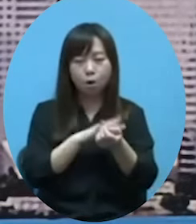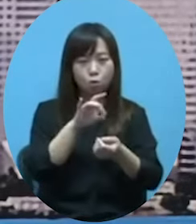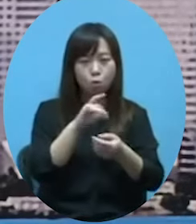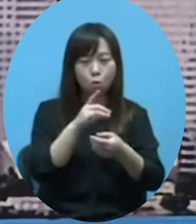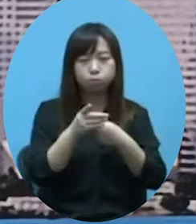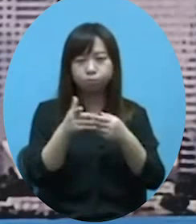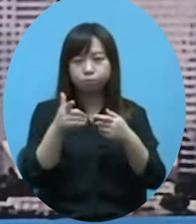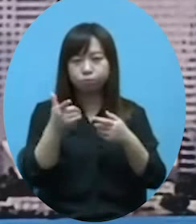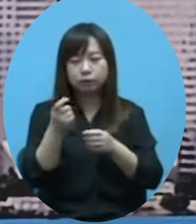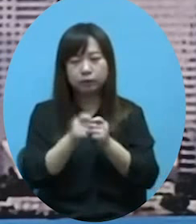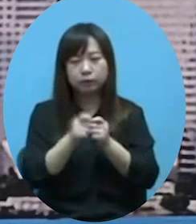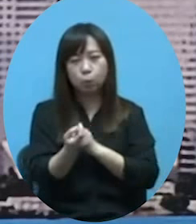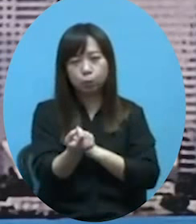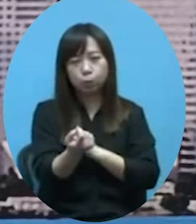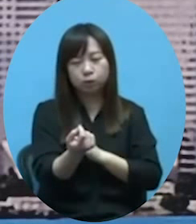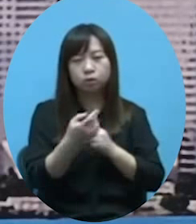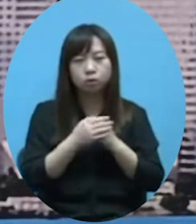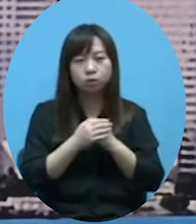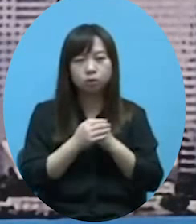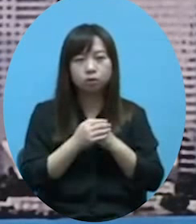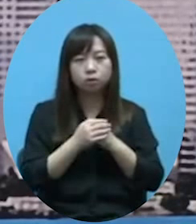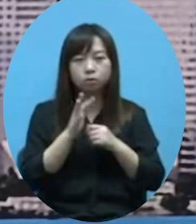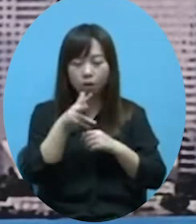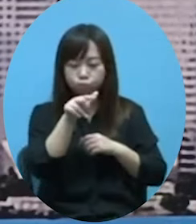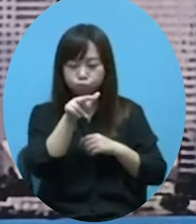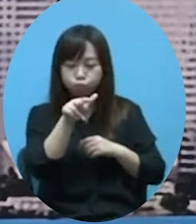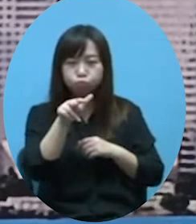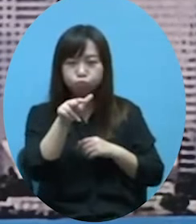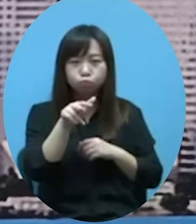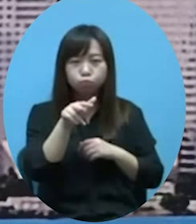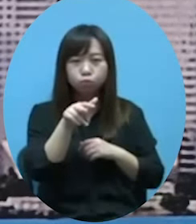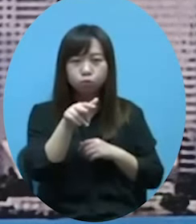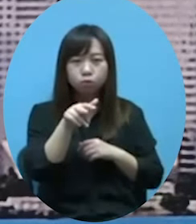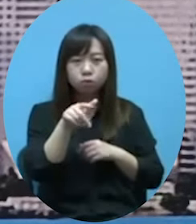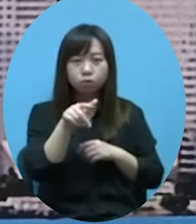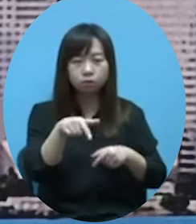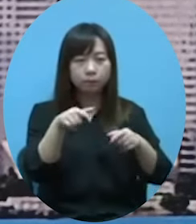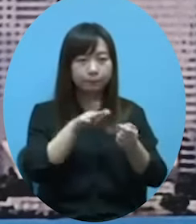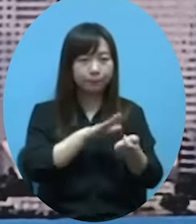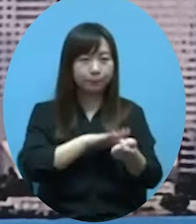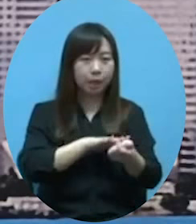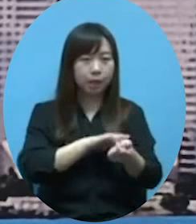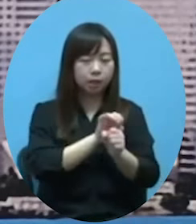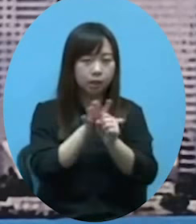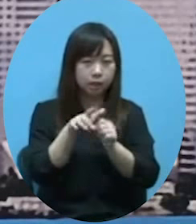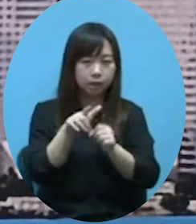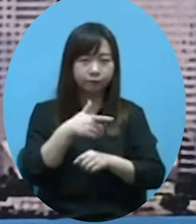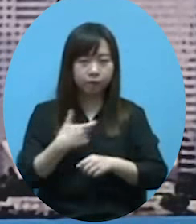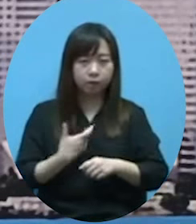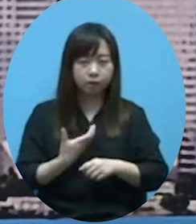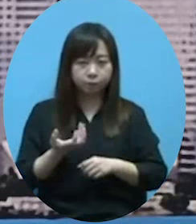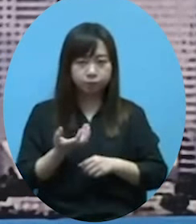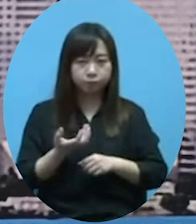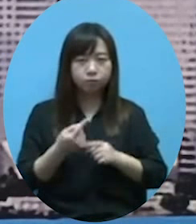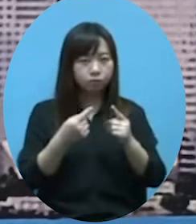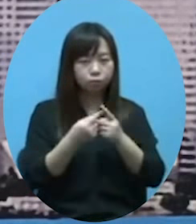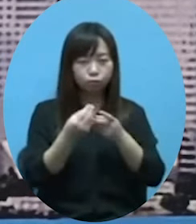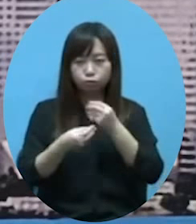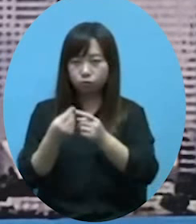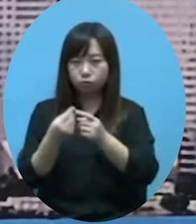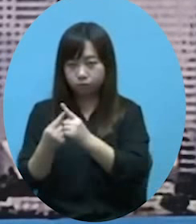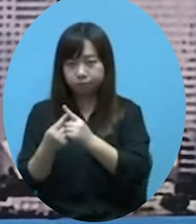料不是很多但是很明顯呢這隻病呢其實好像剛才我講的就是人傳人